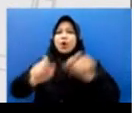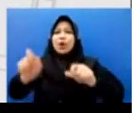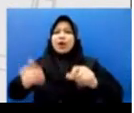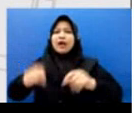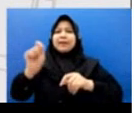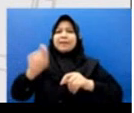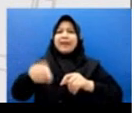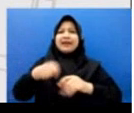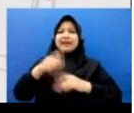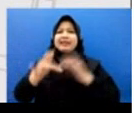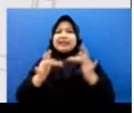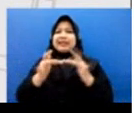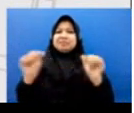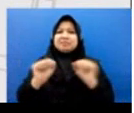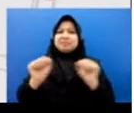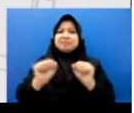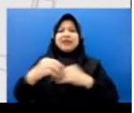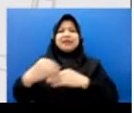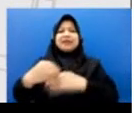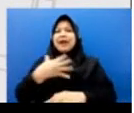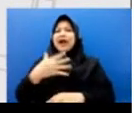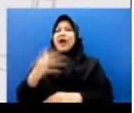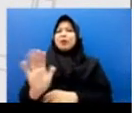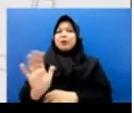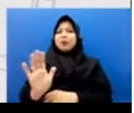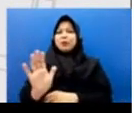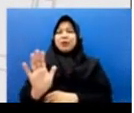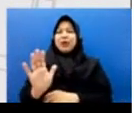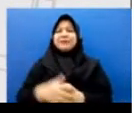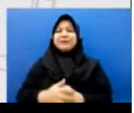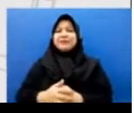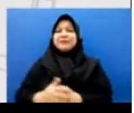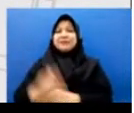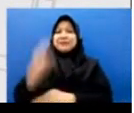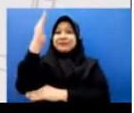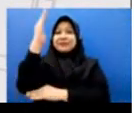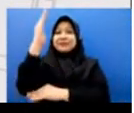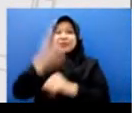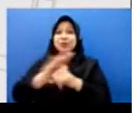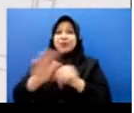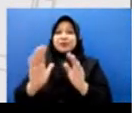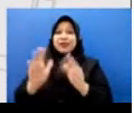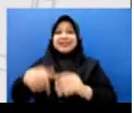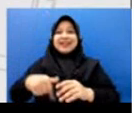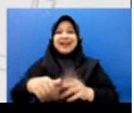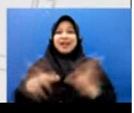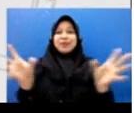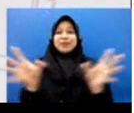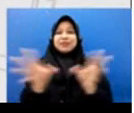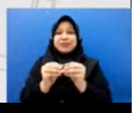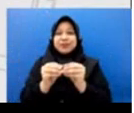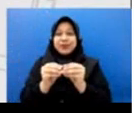Nah, itu sekian dari saya. Saya coba simpulkan kembali, saya coba rangkum kembali.